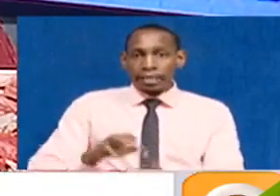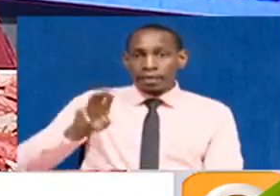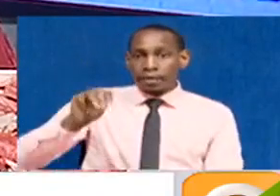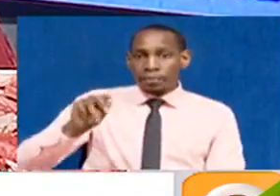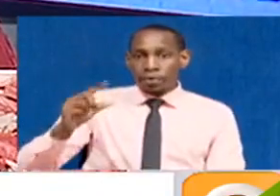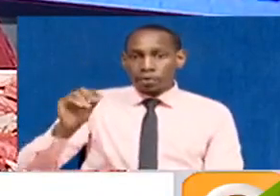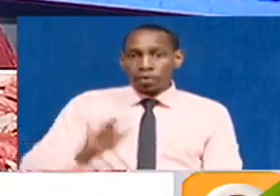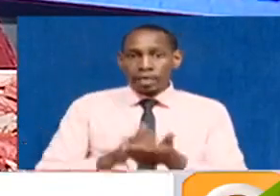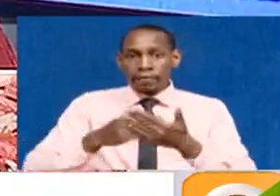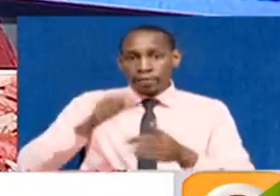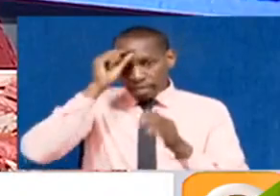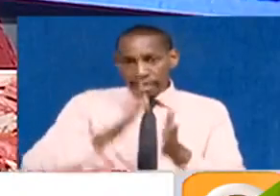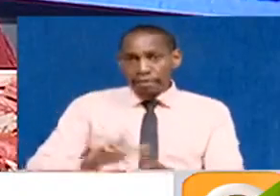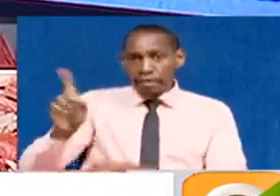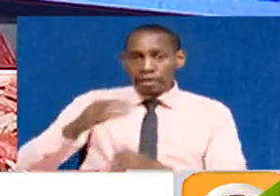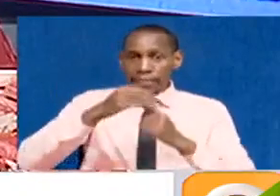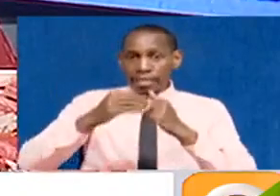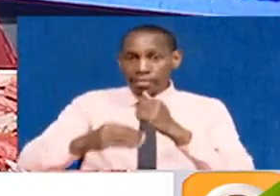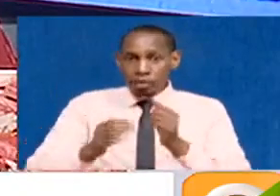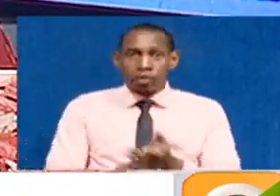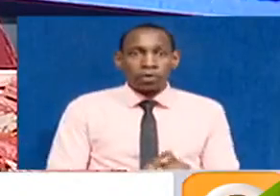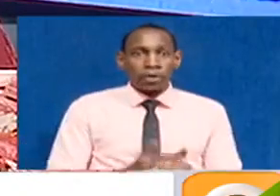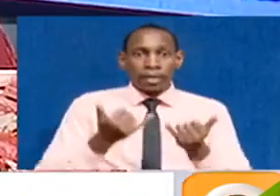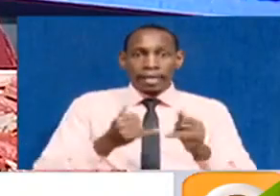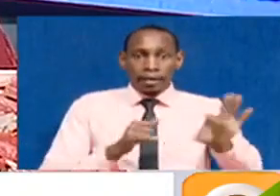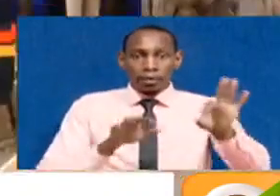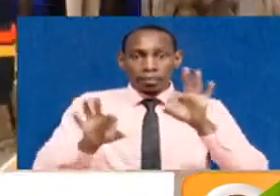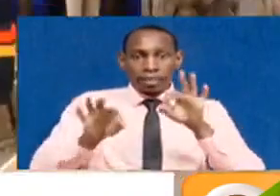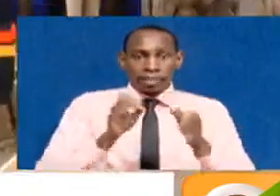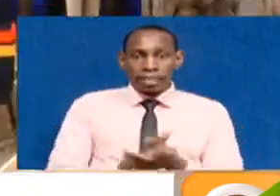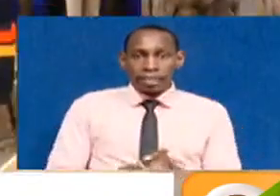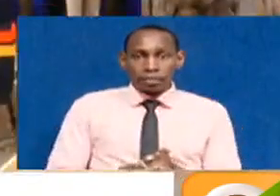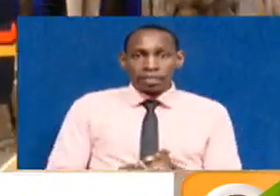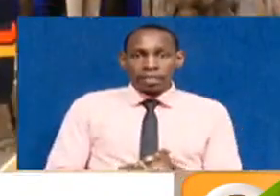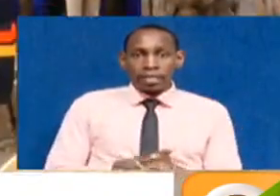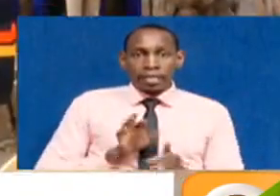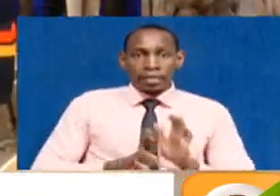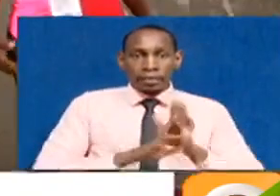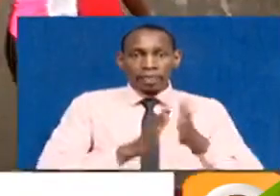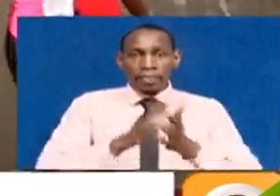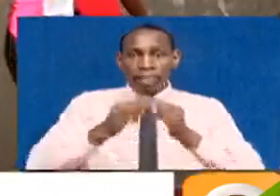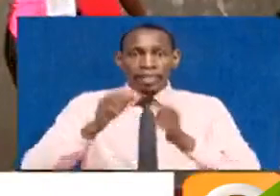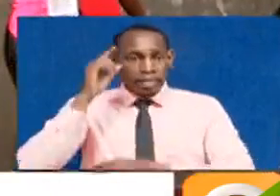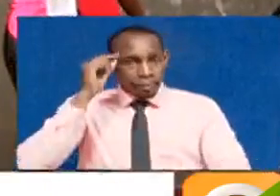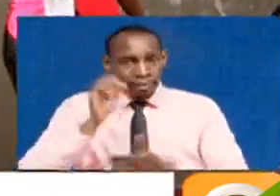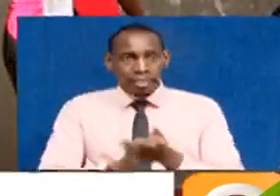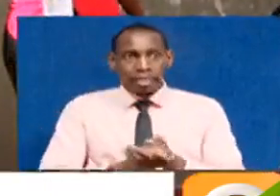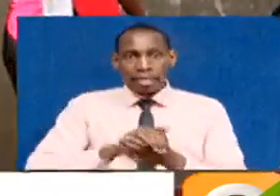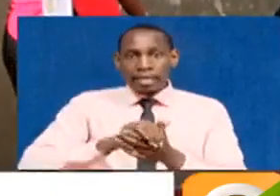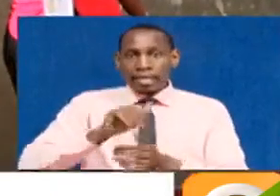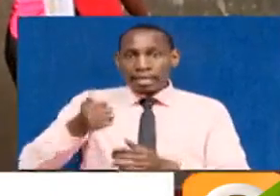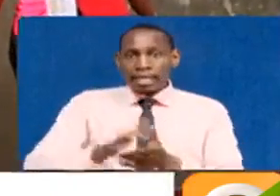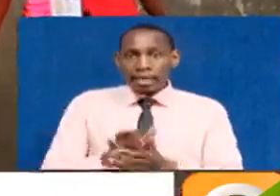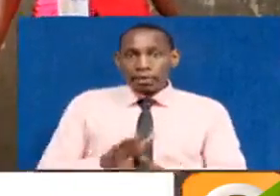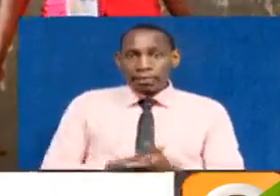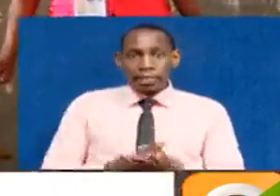Mbogo na aliyekuwa gavana wa Nairobi Mike Sonko. Na huku mchujo wa wawakilishi wadi wa Wiper ukiendelea Mombasa, uleo wa bunge na wawakilishi wa